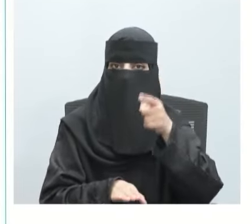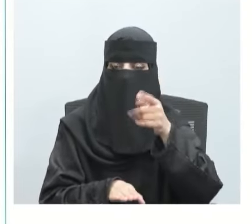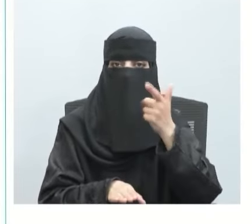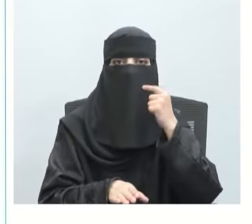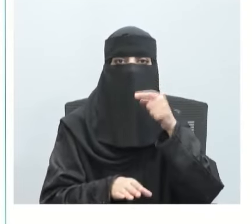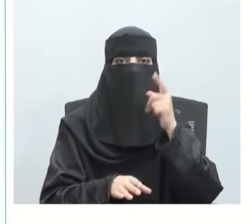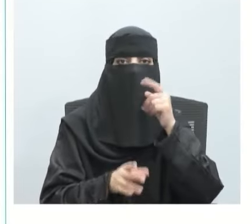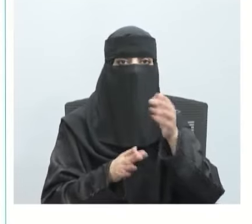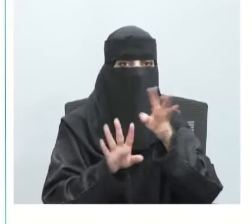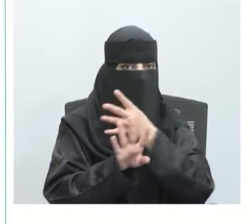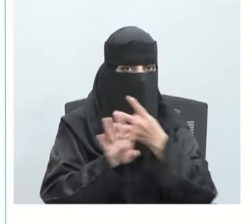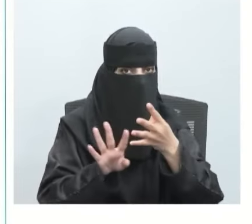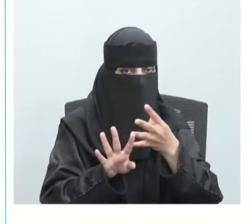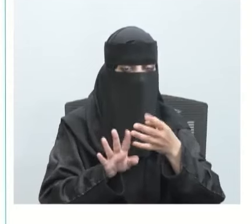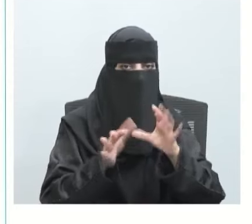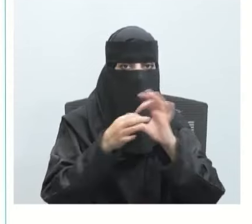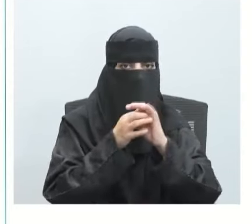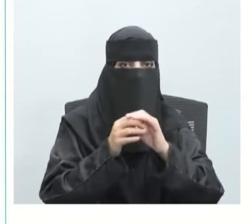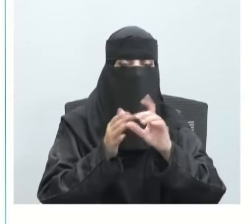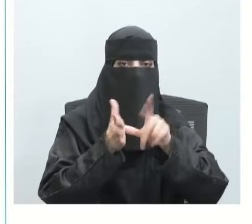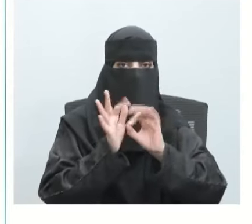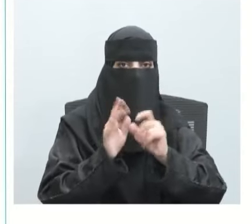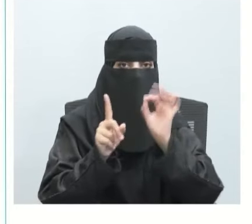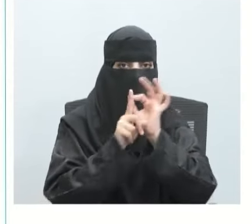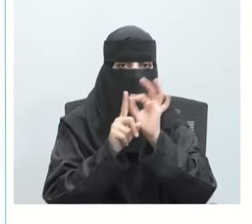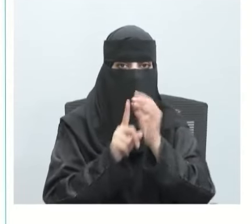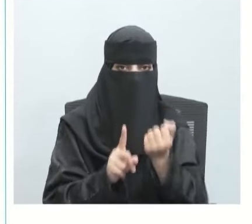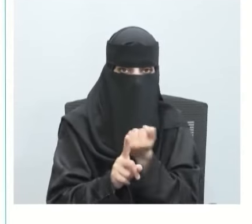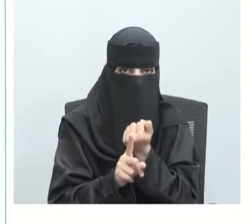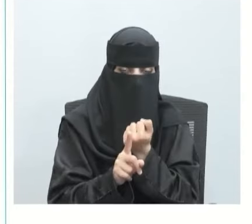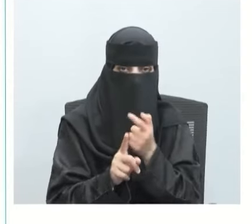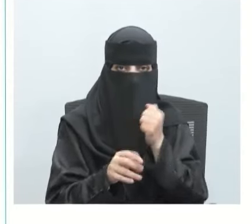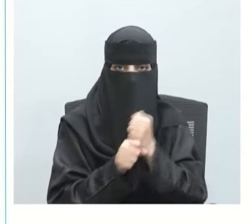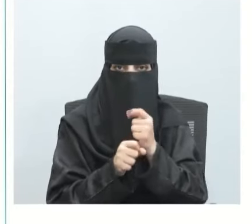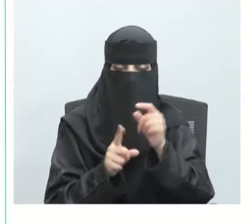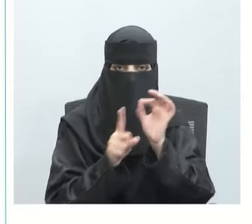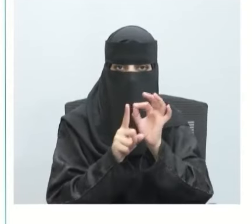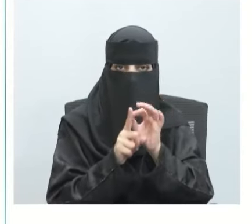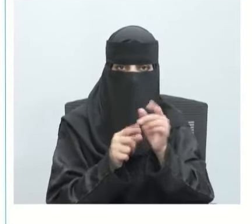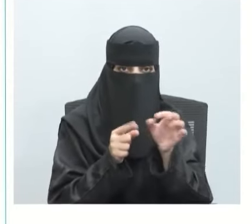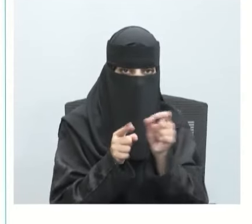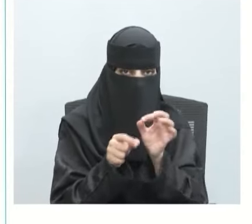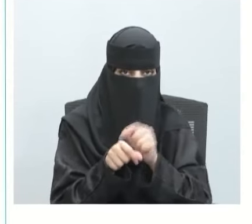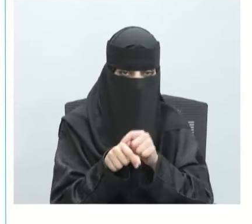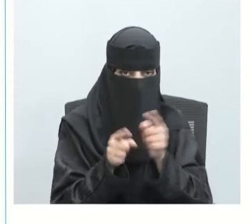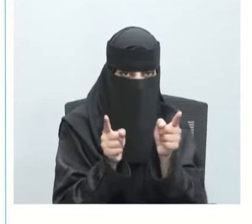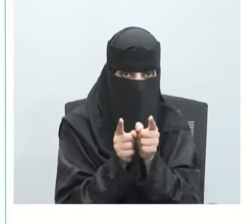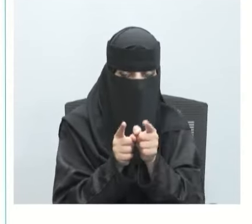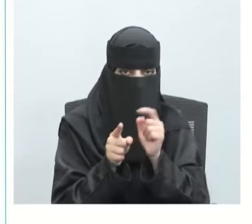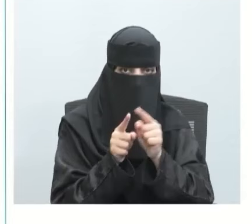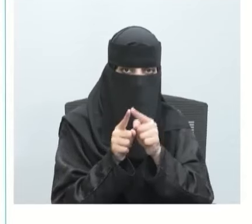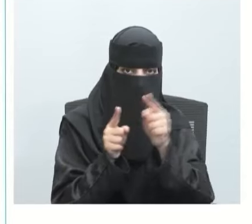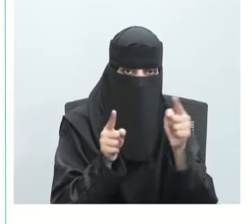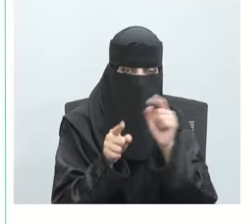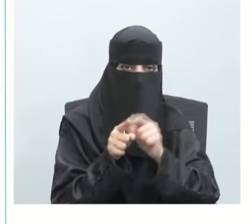ذكرنا ان تعد الميزانيه وفقا لخطه واهداف محدده سواء كان تلك الاهداف قصيره او متوسطه